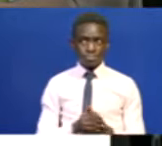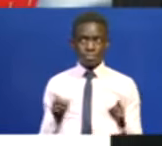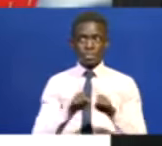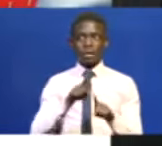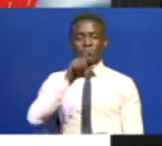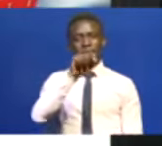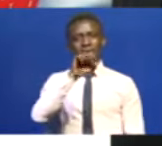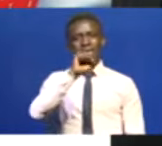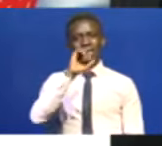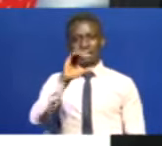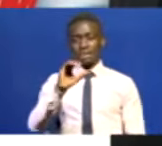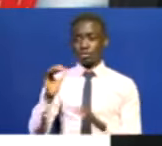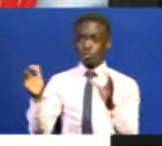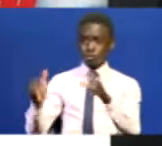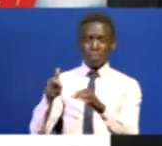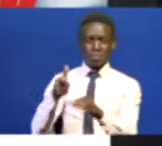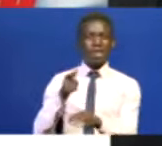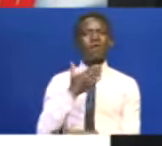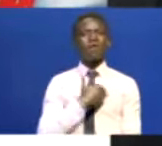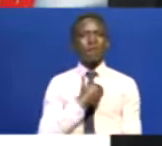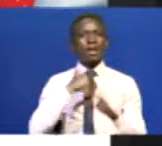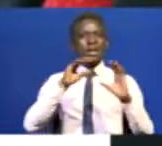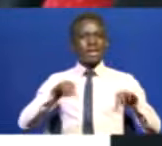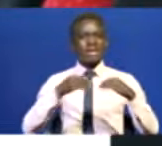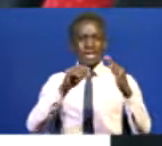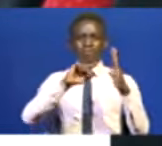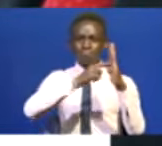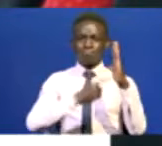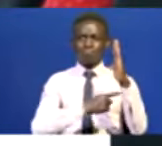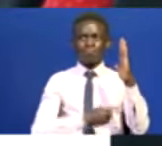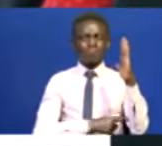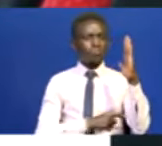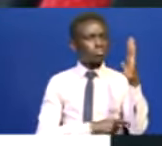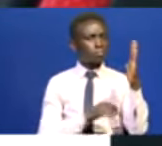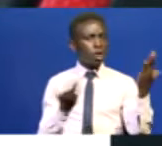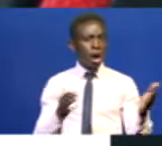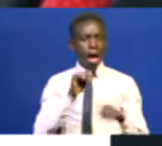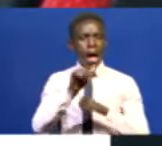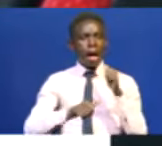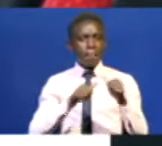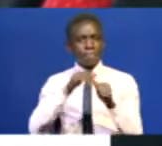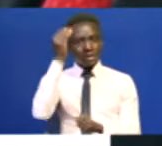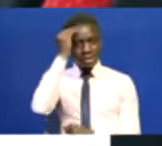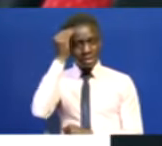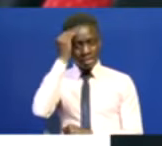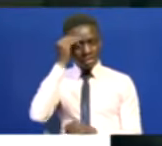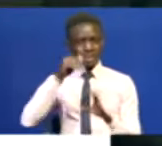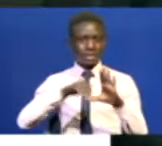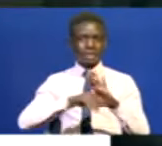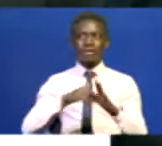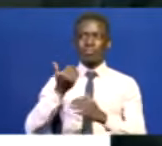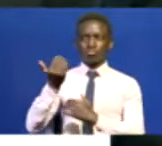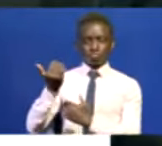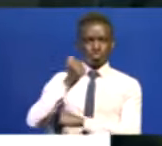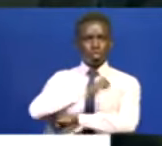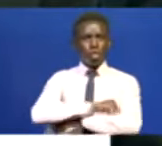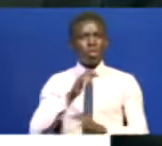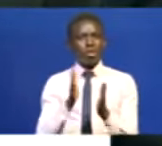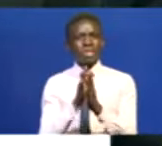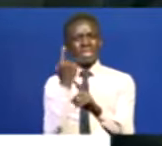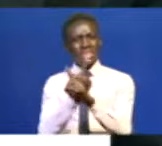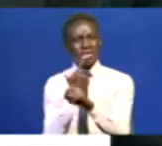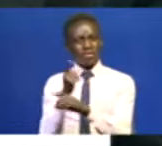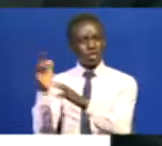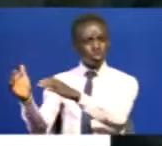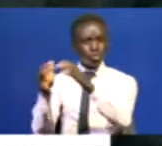TAC nayo imetakiwa kutoa miongozo ya taaluma ya masomo kwa walimu katika taasisi hizo na kuelekeza